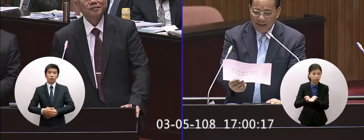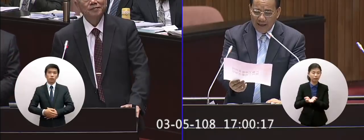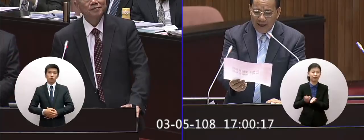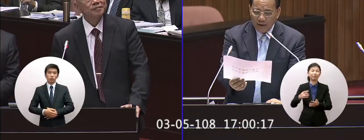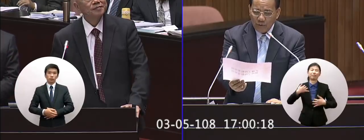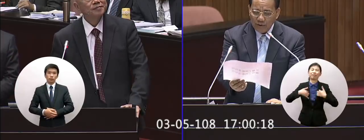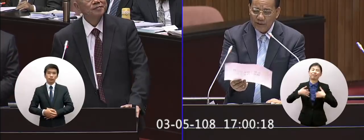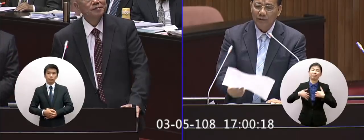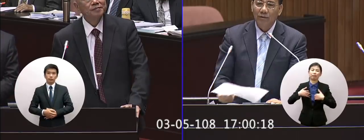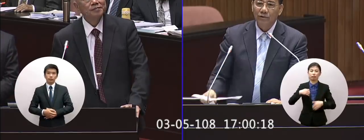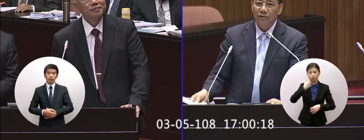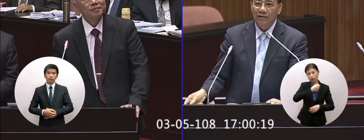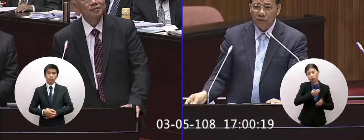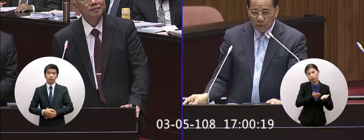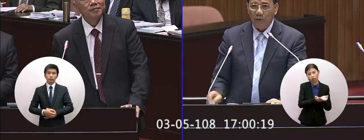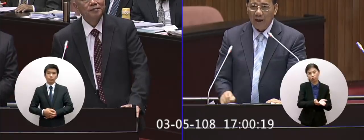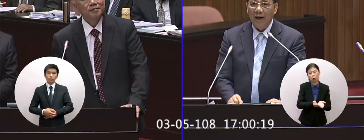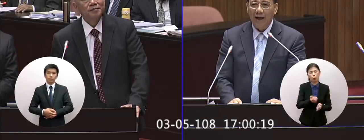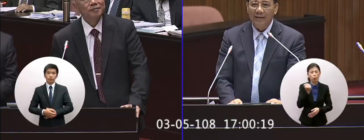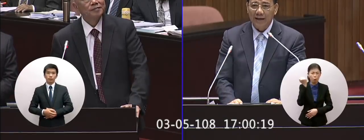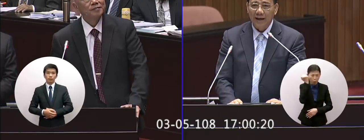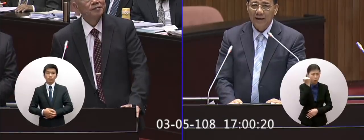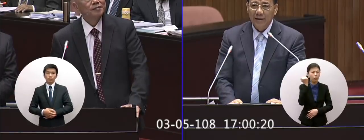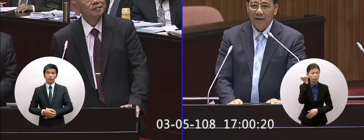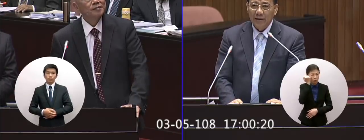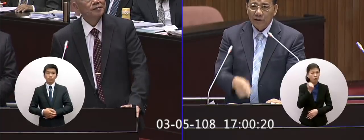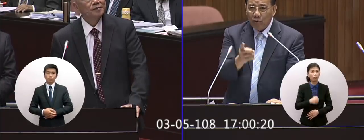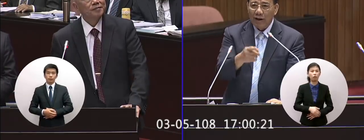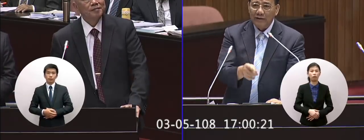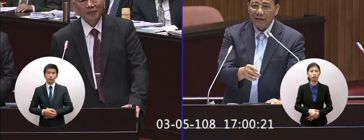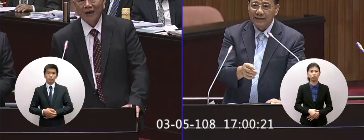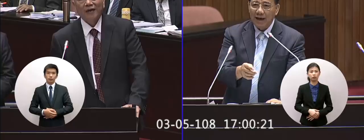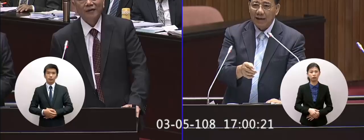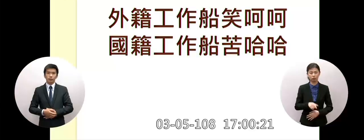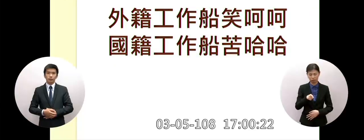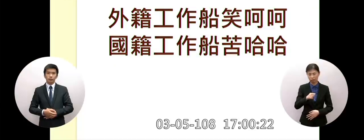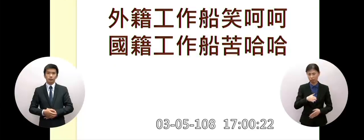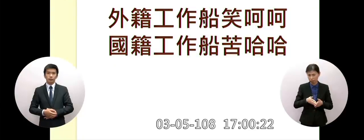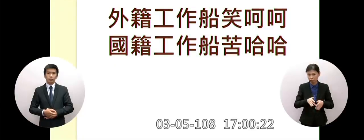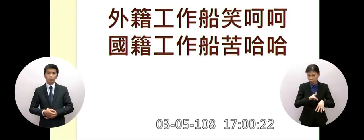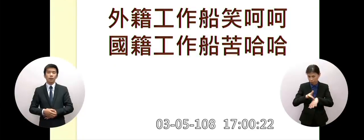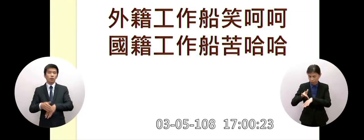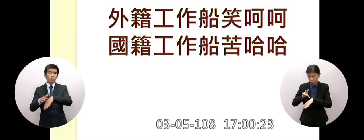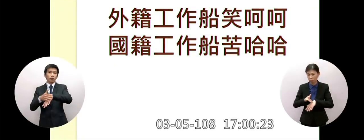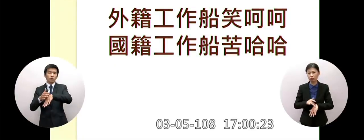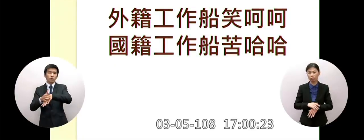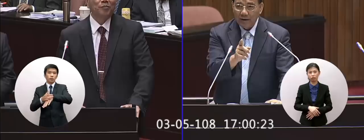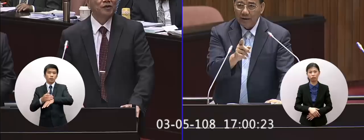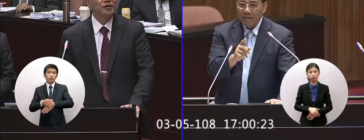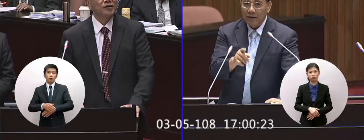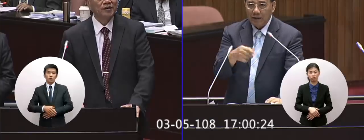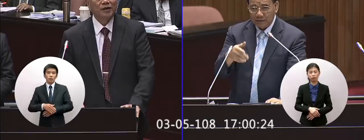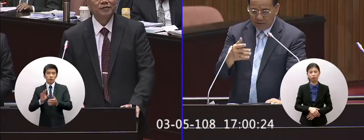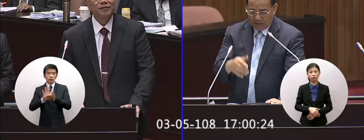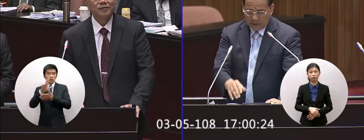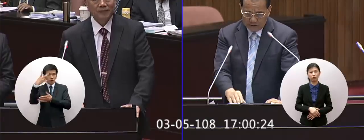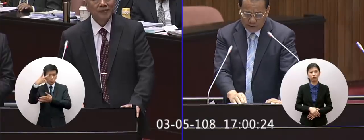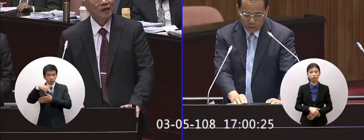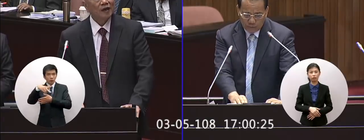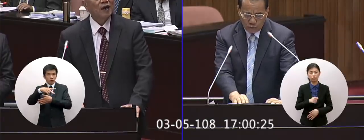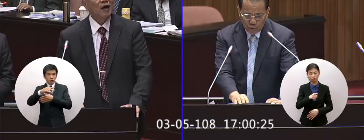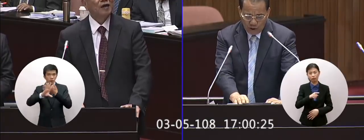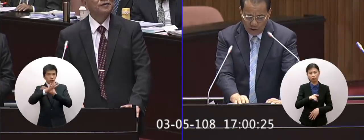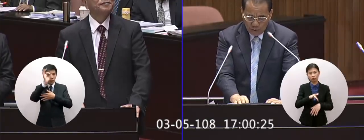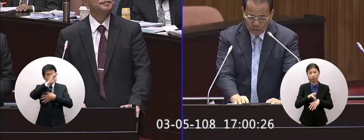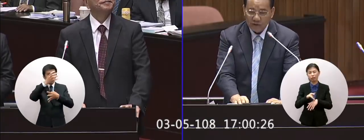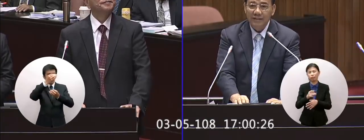哈了，啊，国籍的工作船是苦哈哈在。要多了解一下， 啊， 我知道您的这个